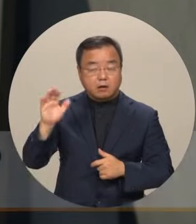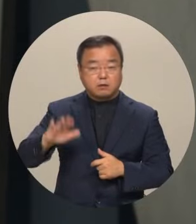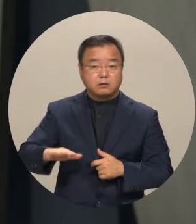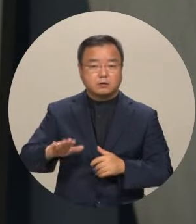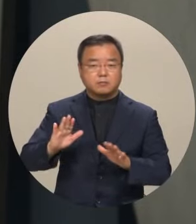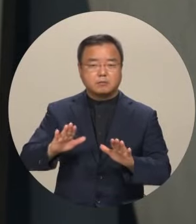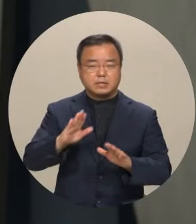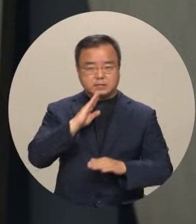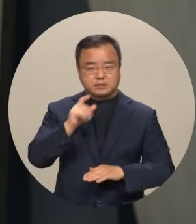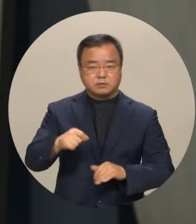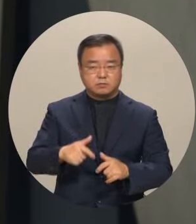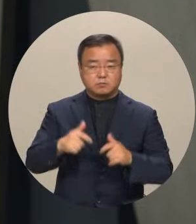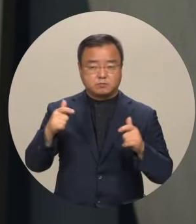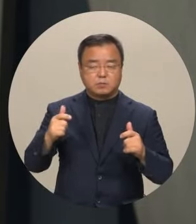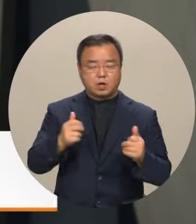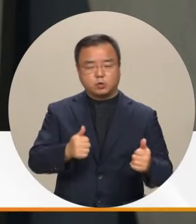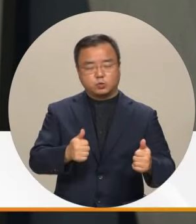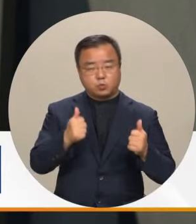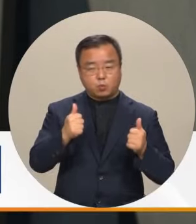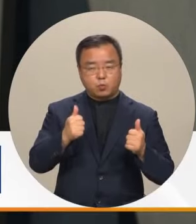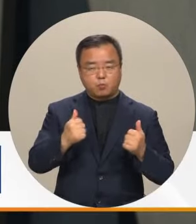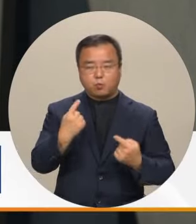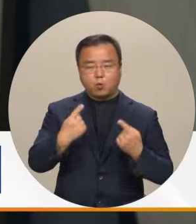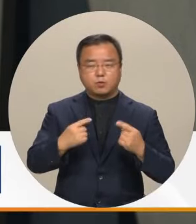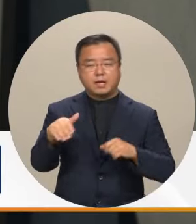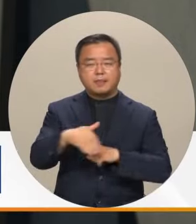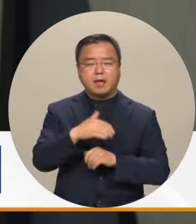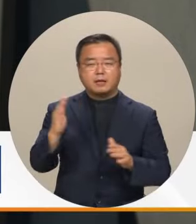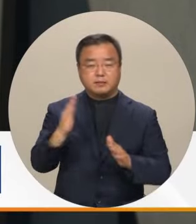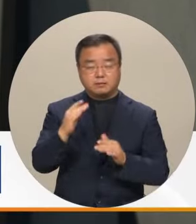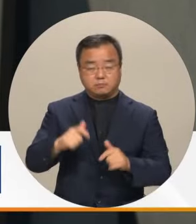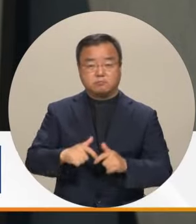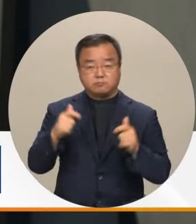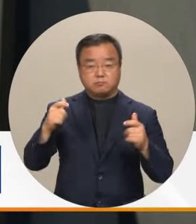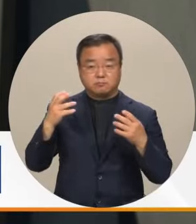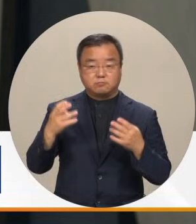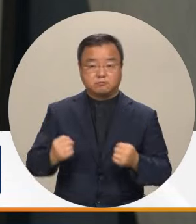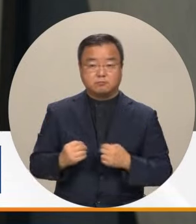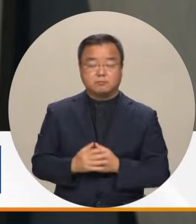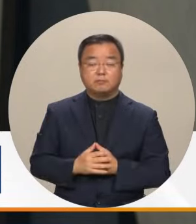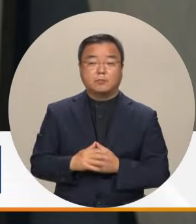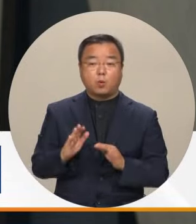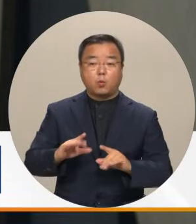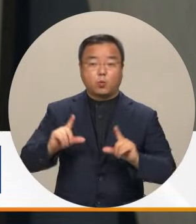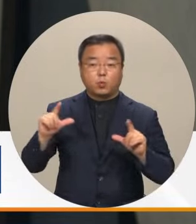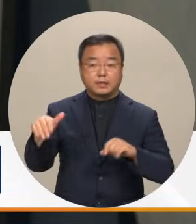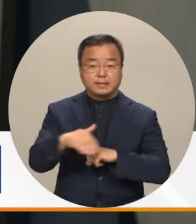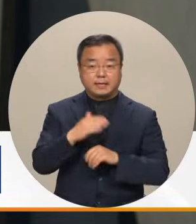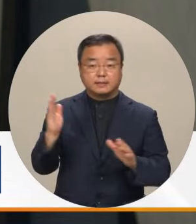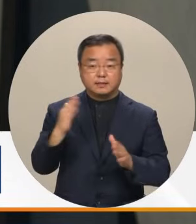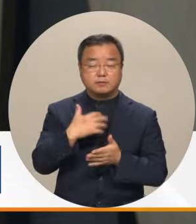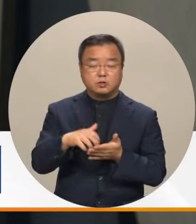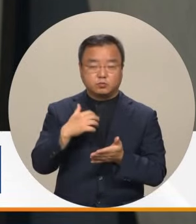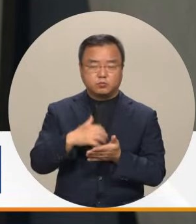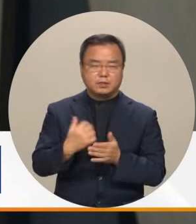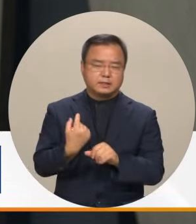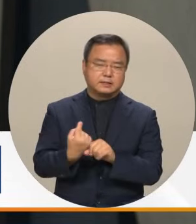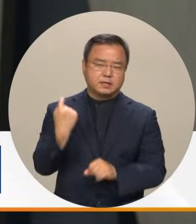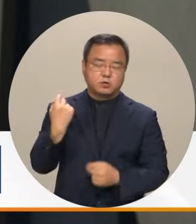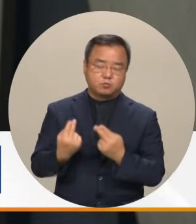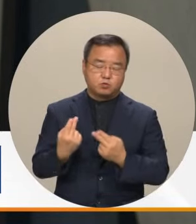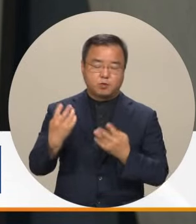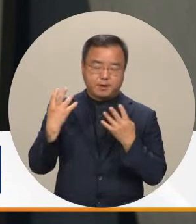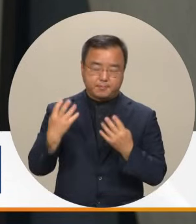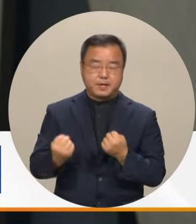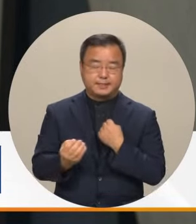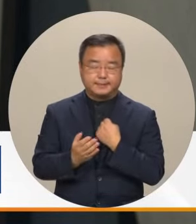실제 증가 인원은 졸업생보다 재학생의 인원이 훨씬 더 많았다는 특징이 있는데요이는 이제 올해 재학생들의 항령 인구가 작년보다 많았기